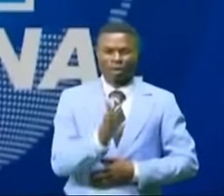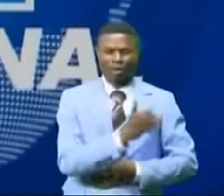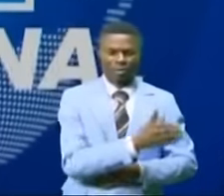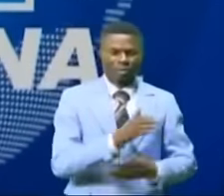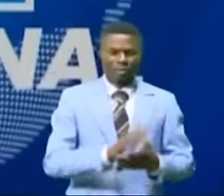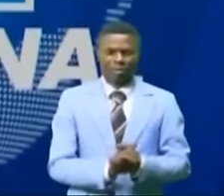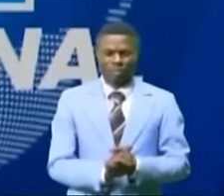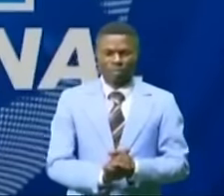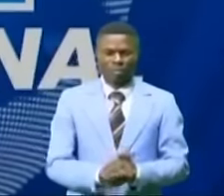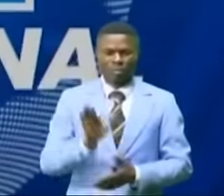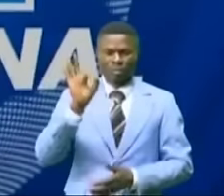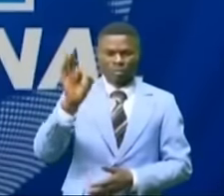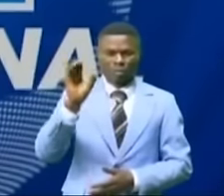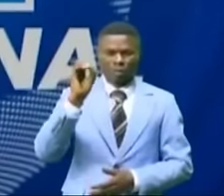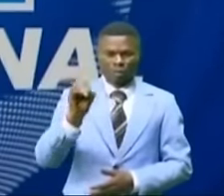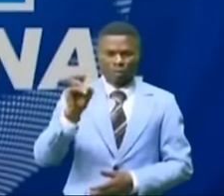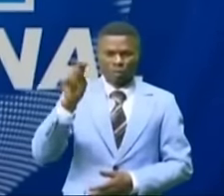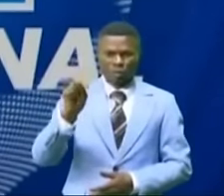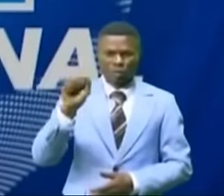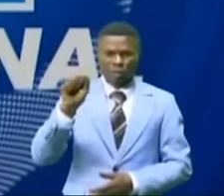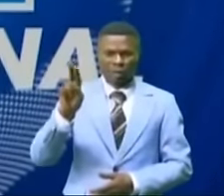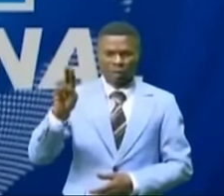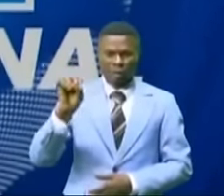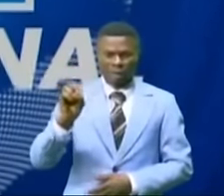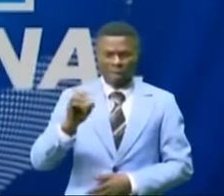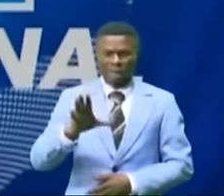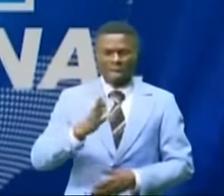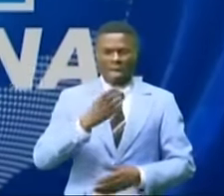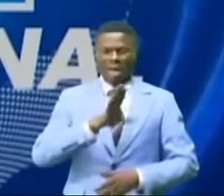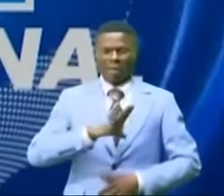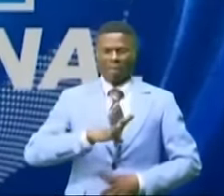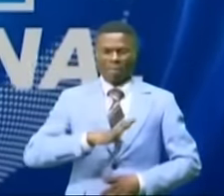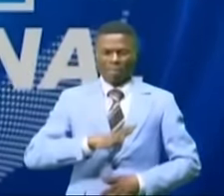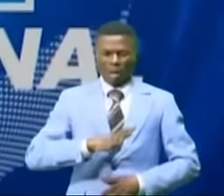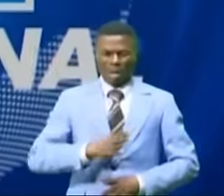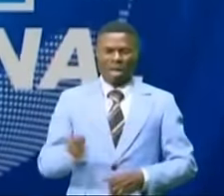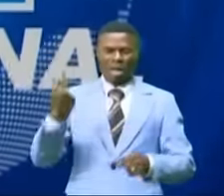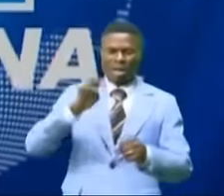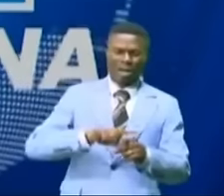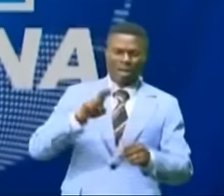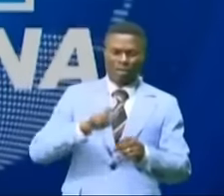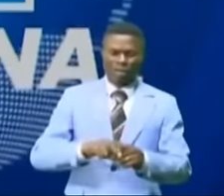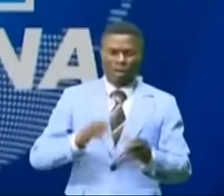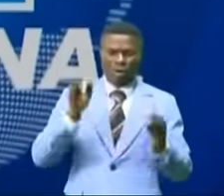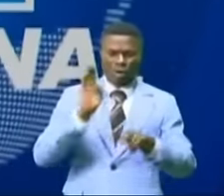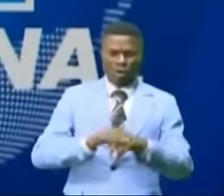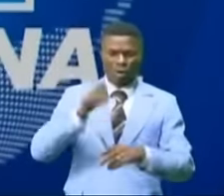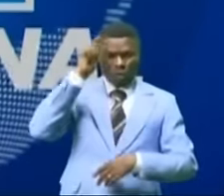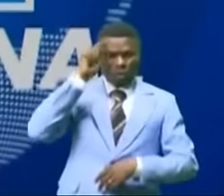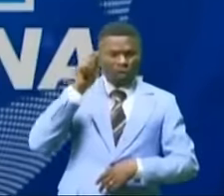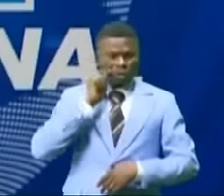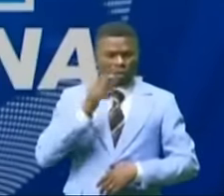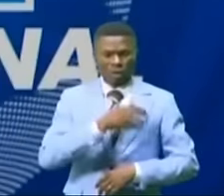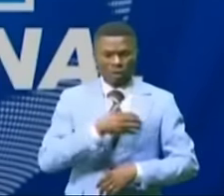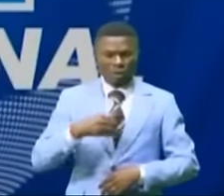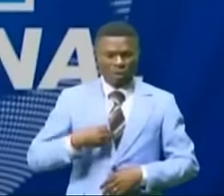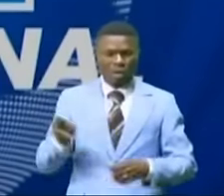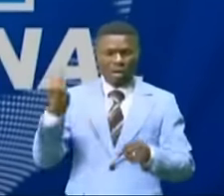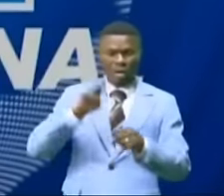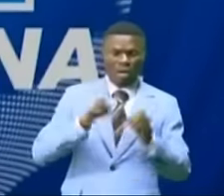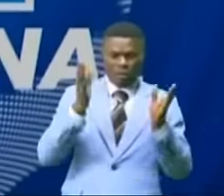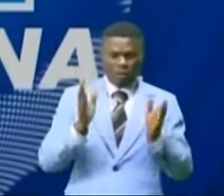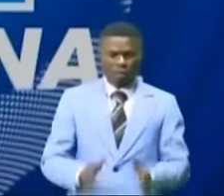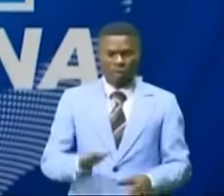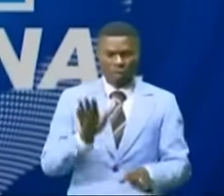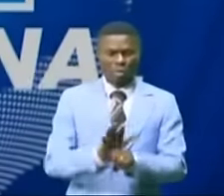Et le Fonds Narev est une réponse aux blessures profondes des victimes des violences sexuelles basées sur le genre. Mais ces victimes ont